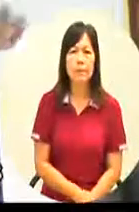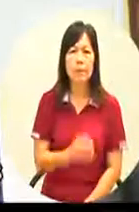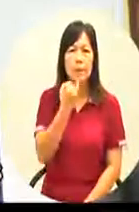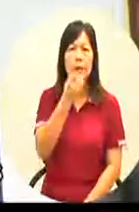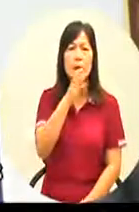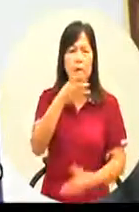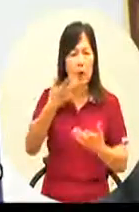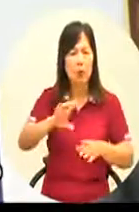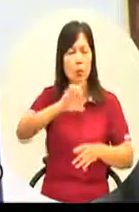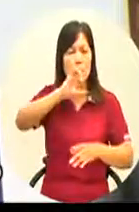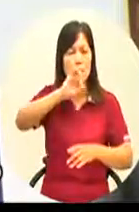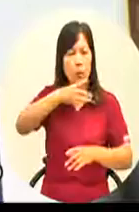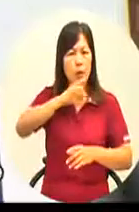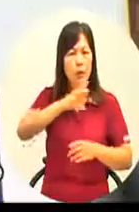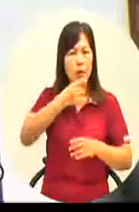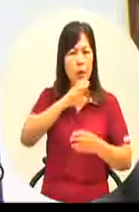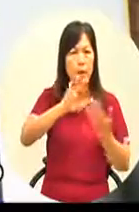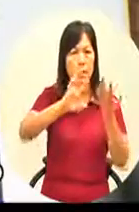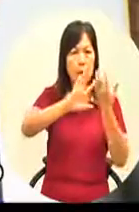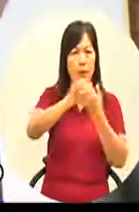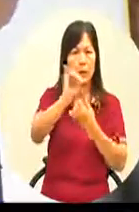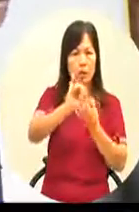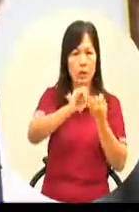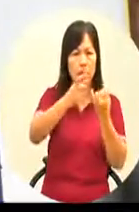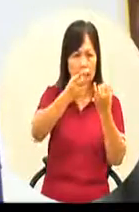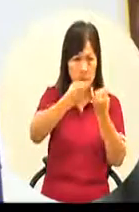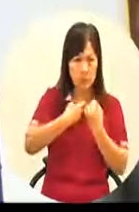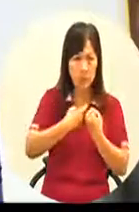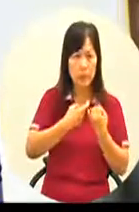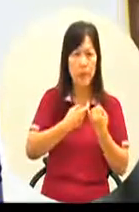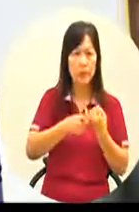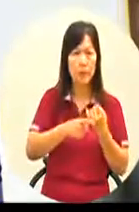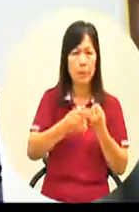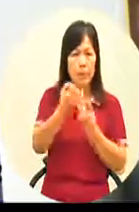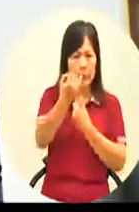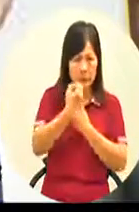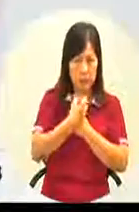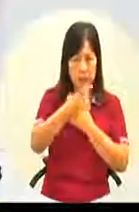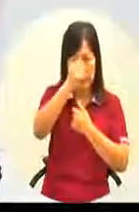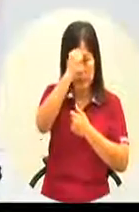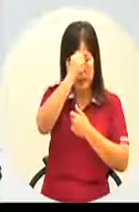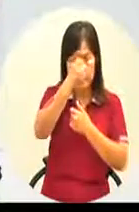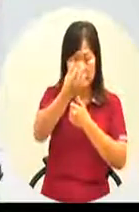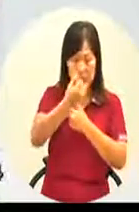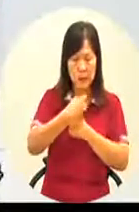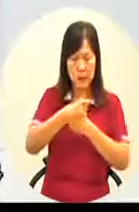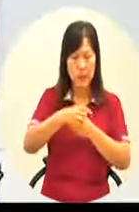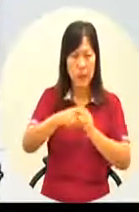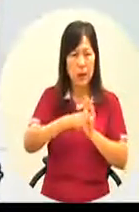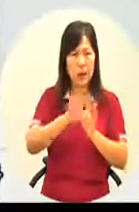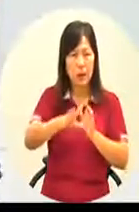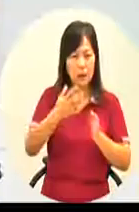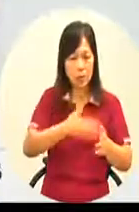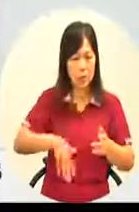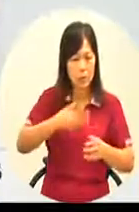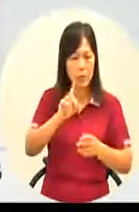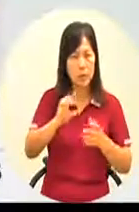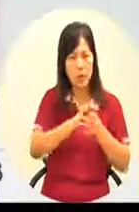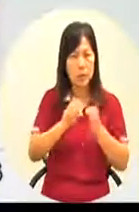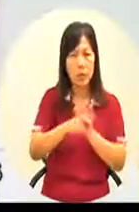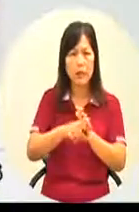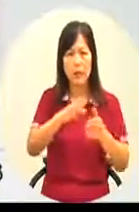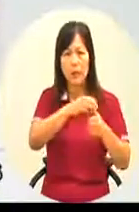越南的外配、印尼的外配。进来身体的因素，让人家带一点小吃